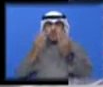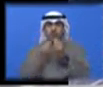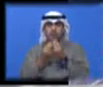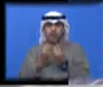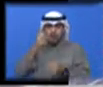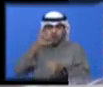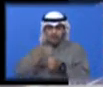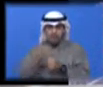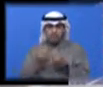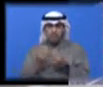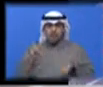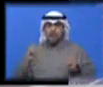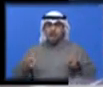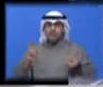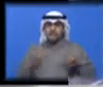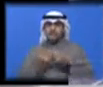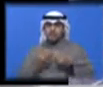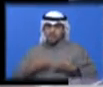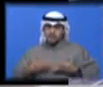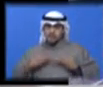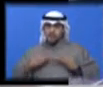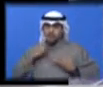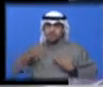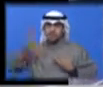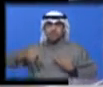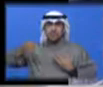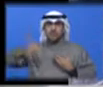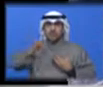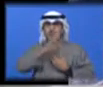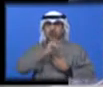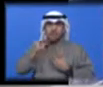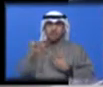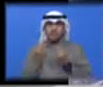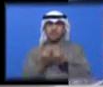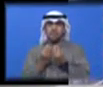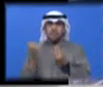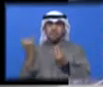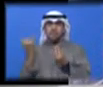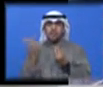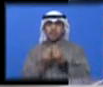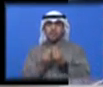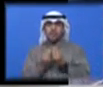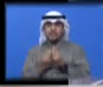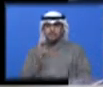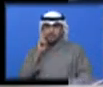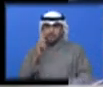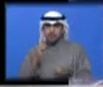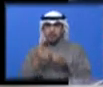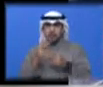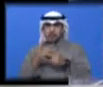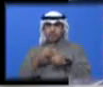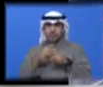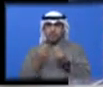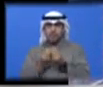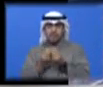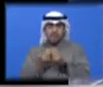اخرى لباقي اشقائنا، ليس فقط هالجيل لكن كذلك كل الدول العربيه، تاسيلا لمبدا ان الكويت مركز